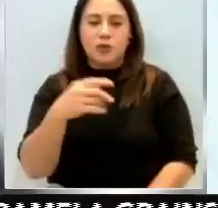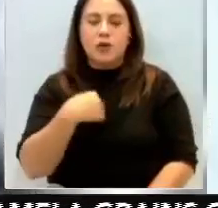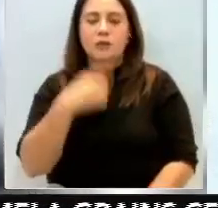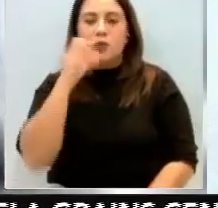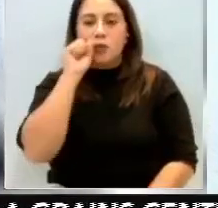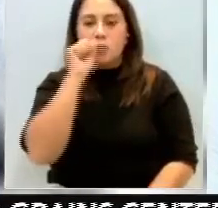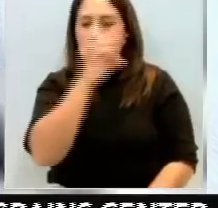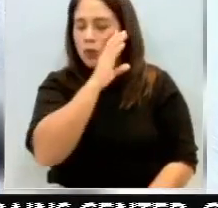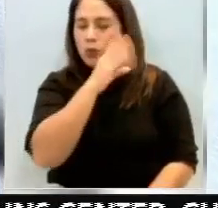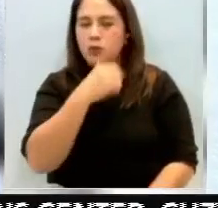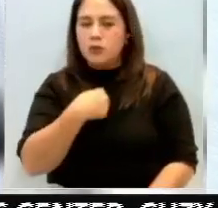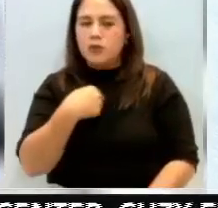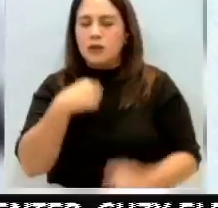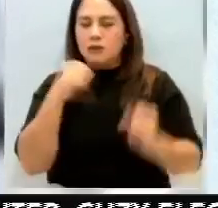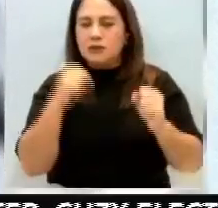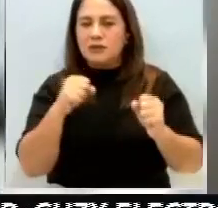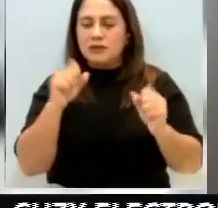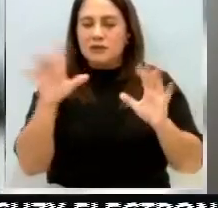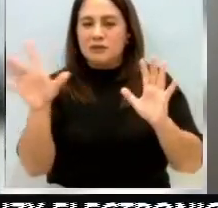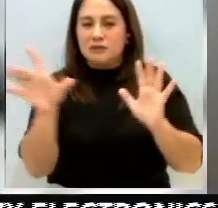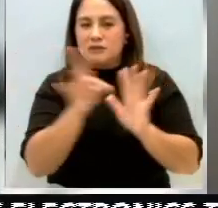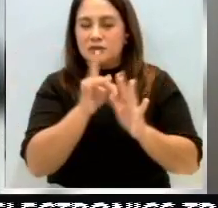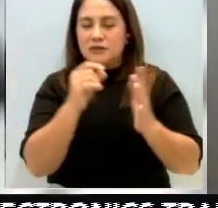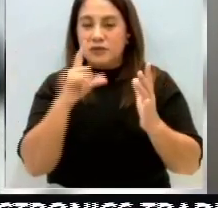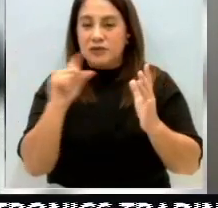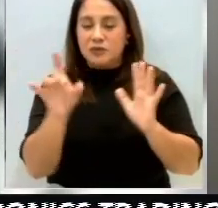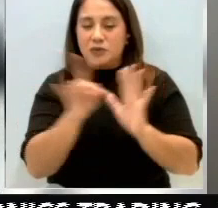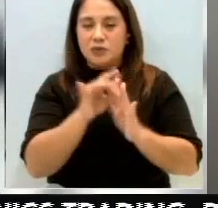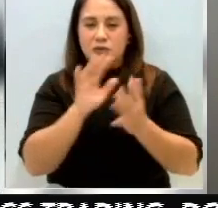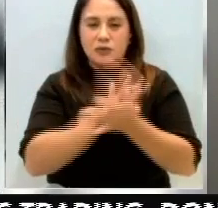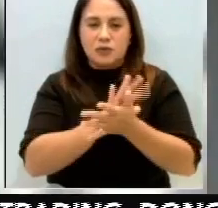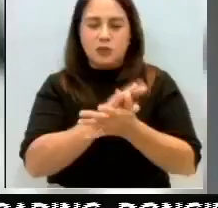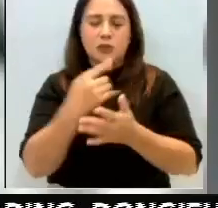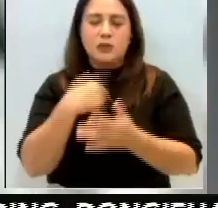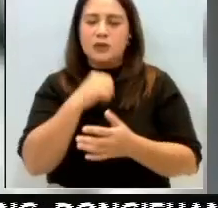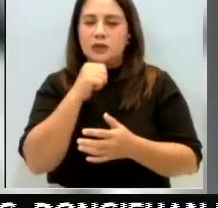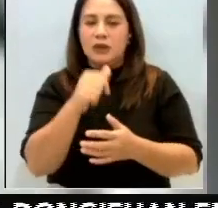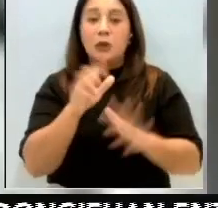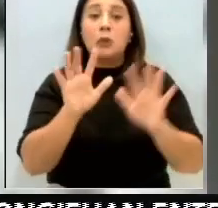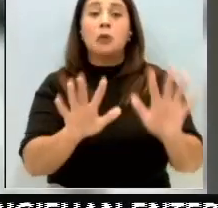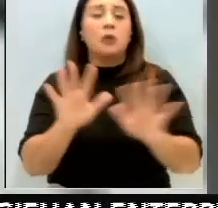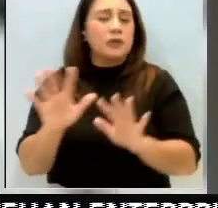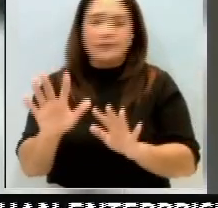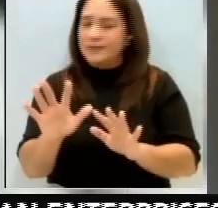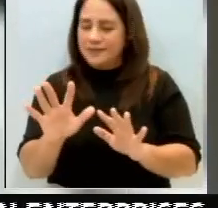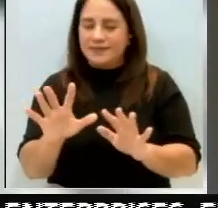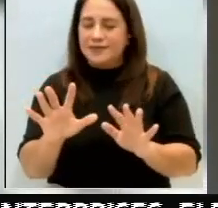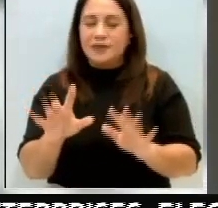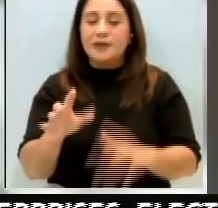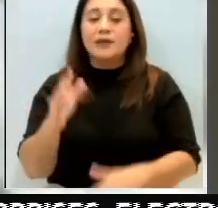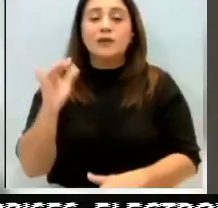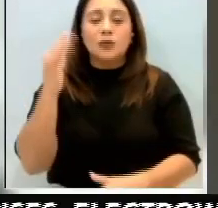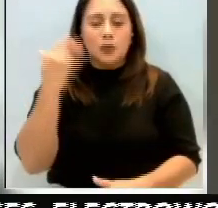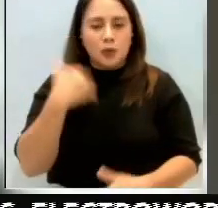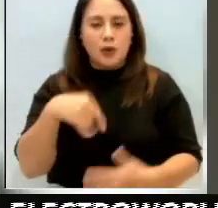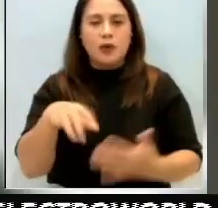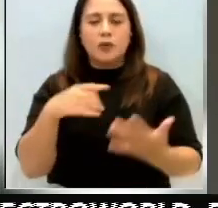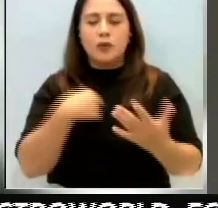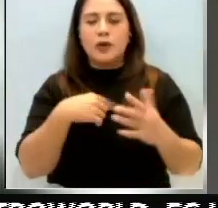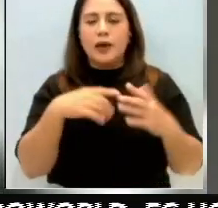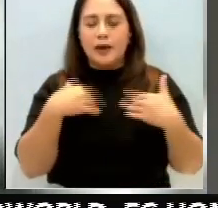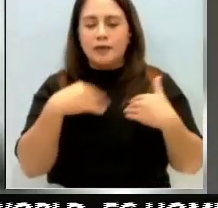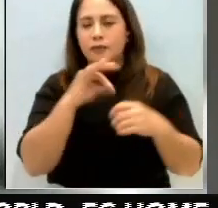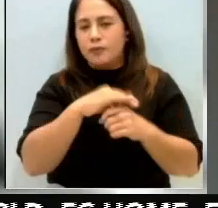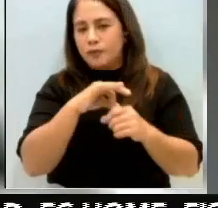mas malamang tamaan ng malalang COVID. We should not be complacent, and that is why we institute programs like this